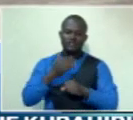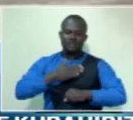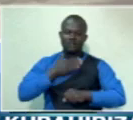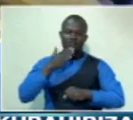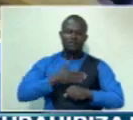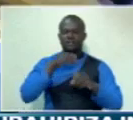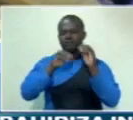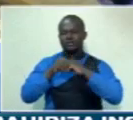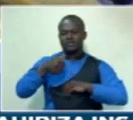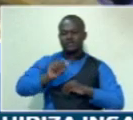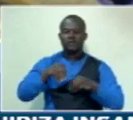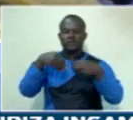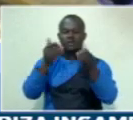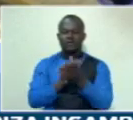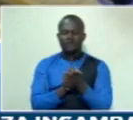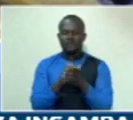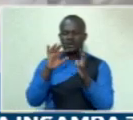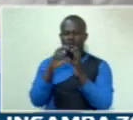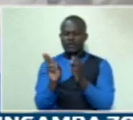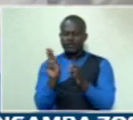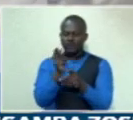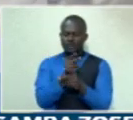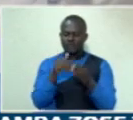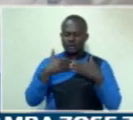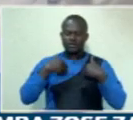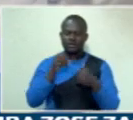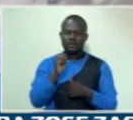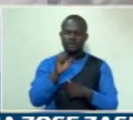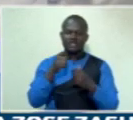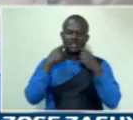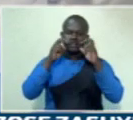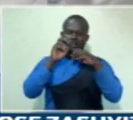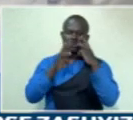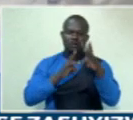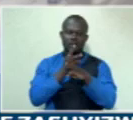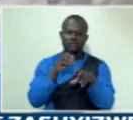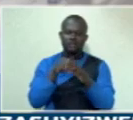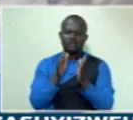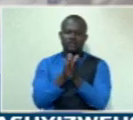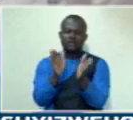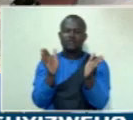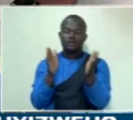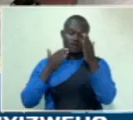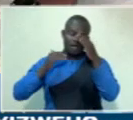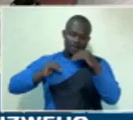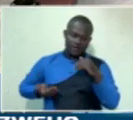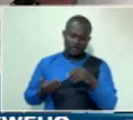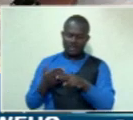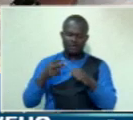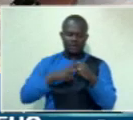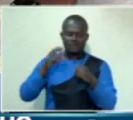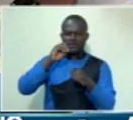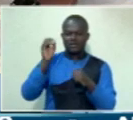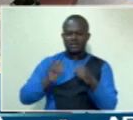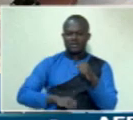umusanzu batanga Ishami ry'umuryango w'abibumbye ryita ku buzima OMS rivuga ko ku isi muri rusange abagore bageze